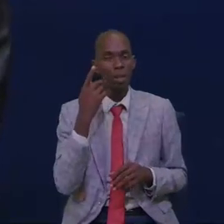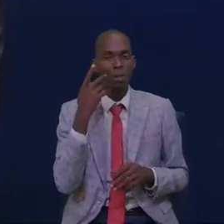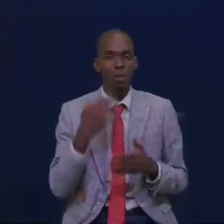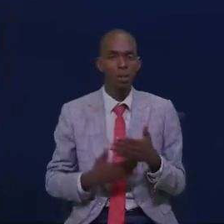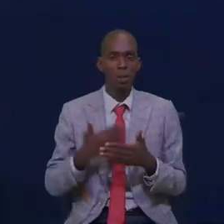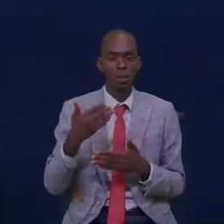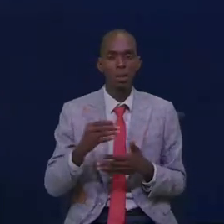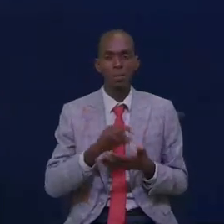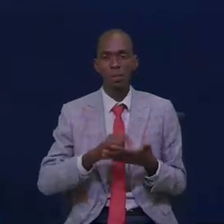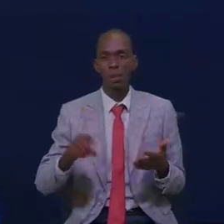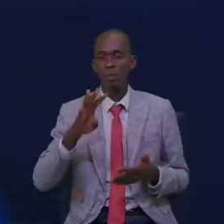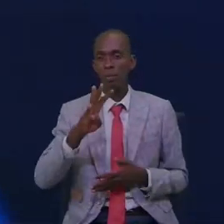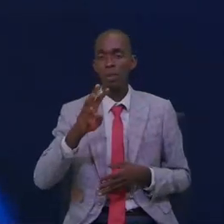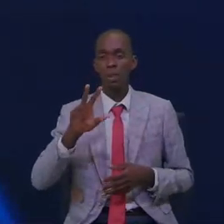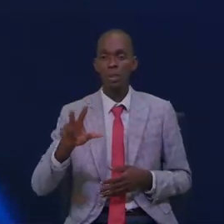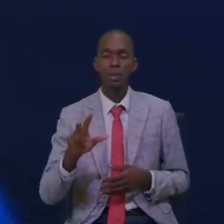yeux. Et le verset